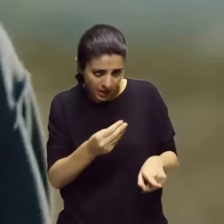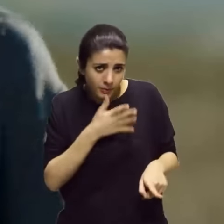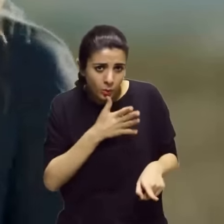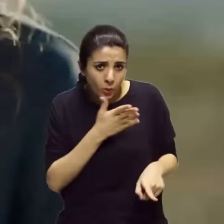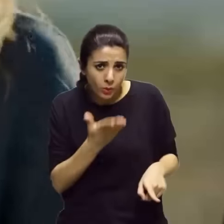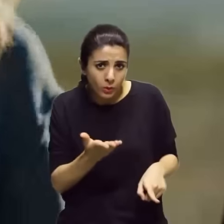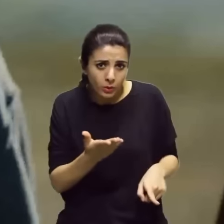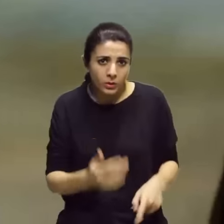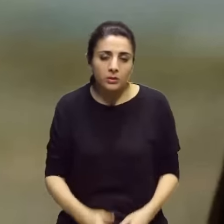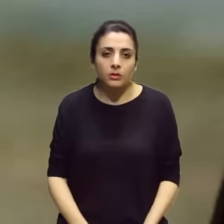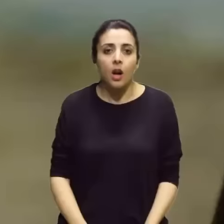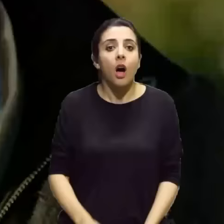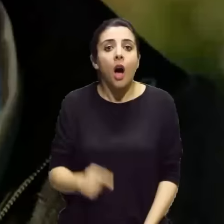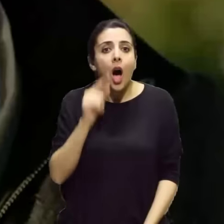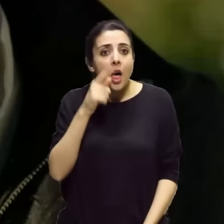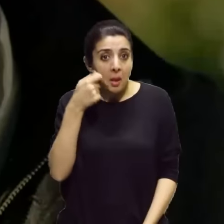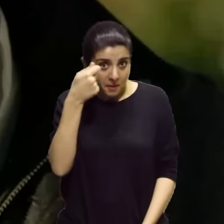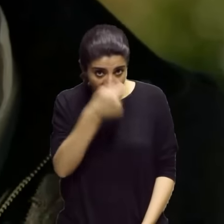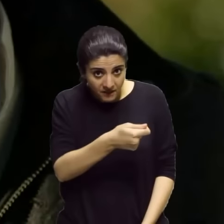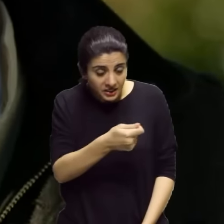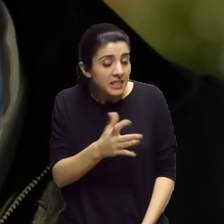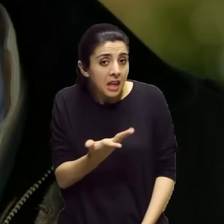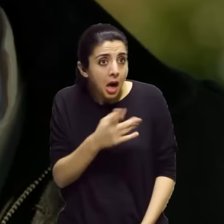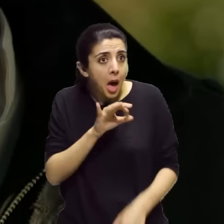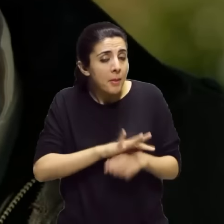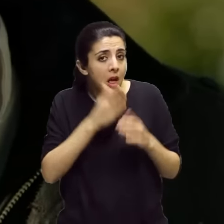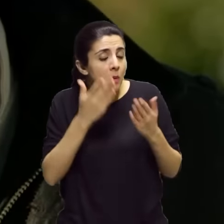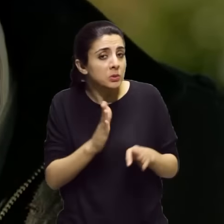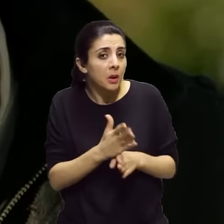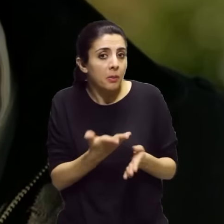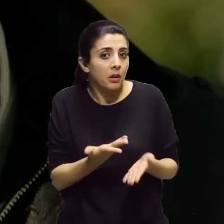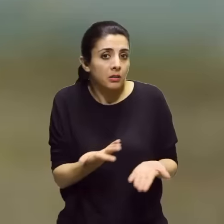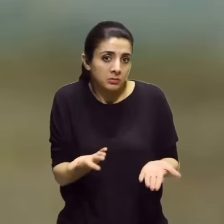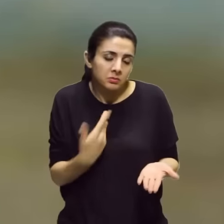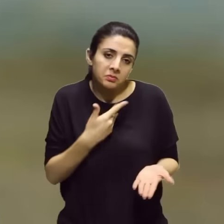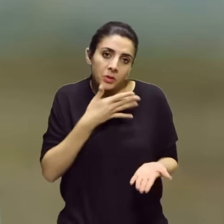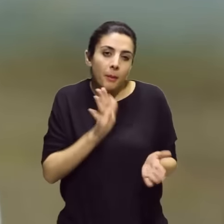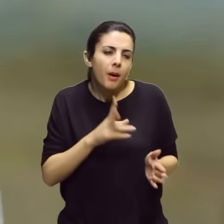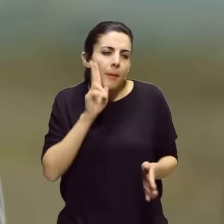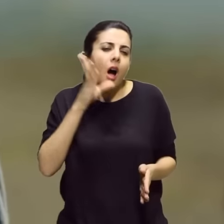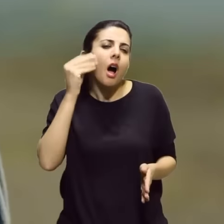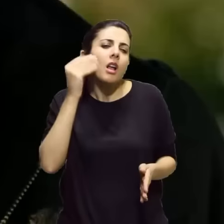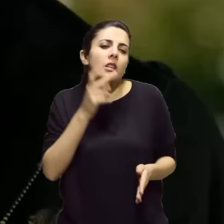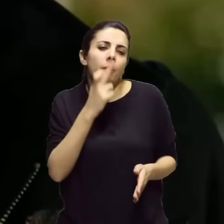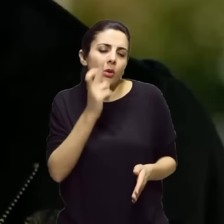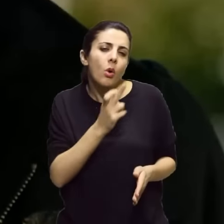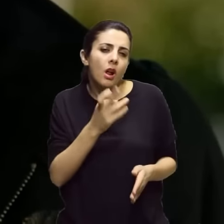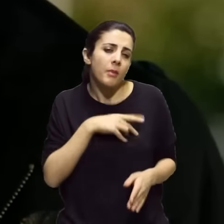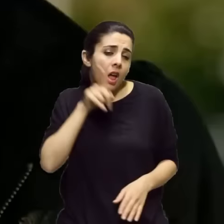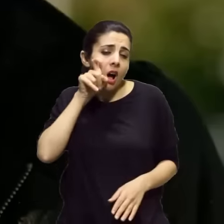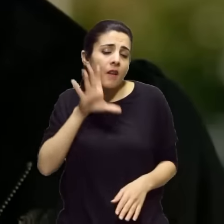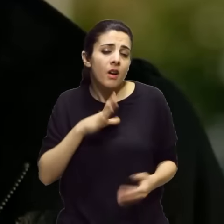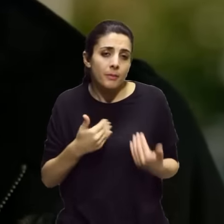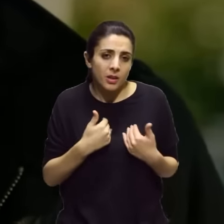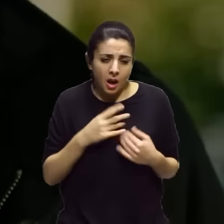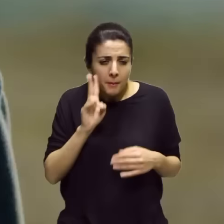değil mi? Adama artık ne verdiysen para mı teklif ettin ne verdin? Kabul etmiş ama anladık işte kızım biz kaçın kurasıyız, zeki